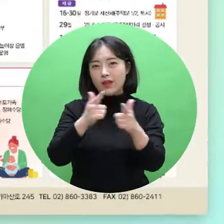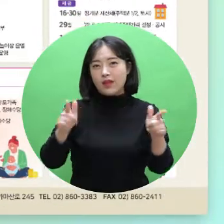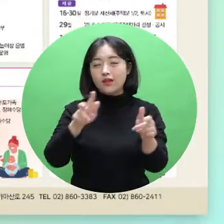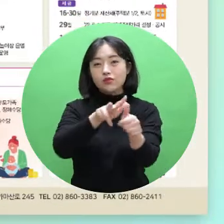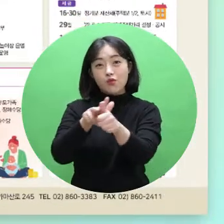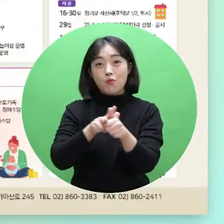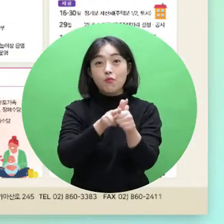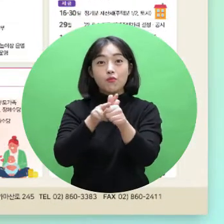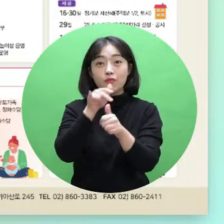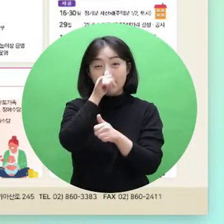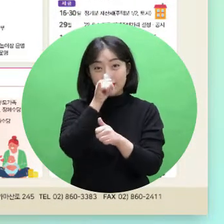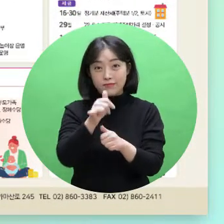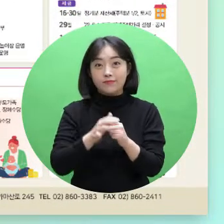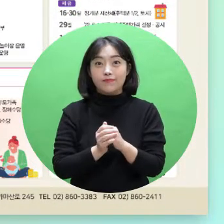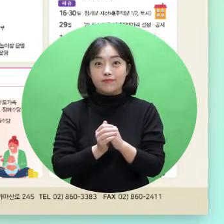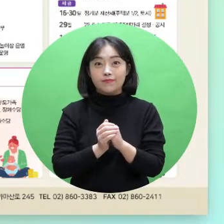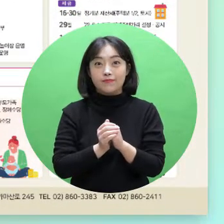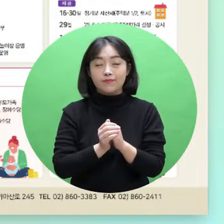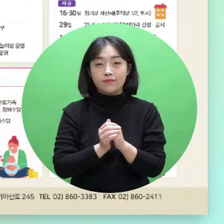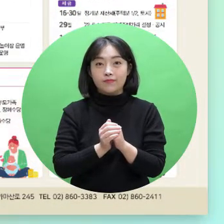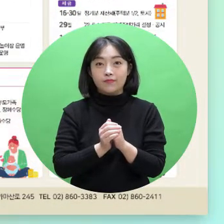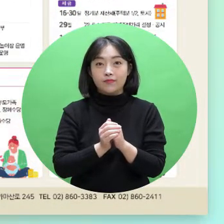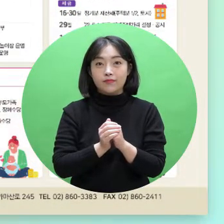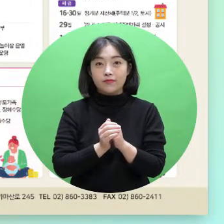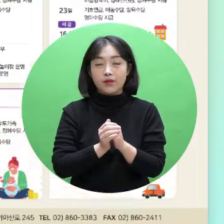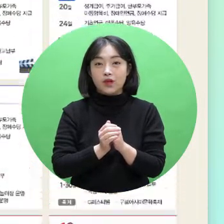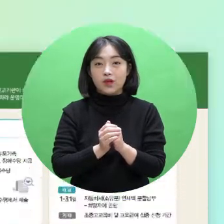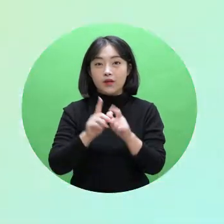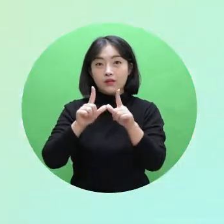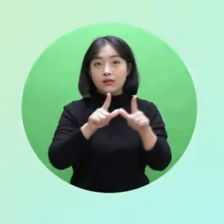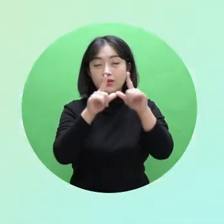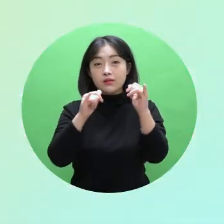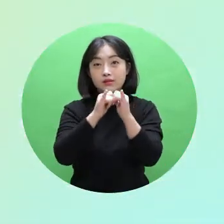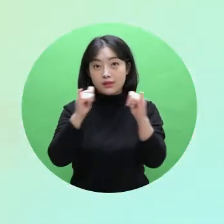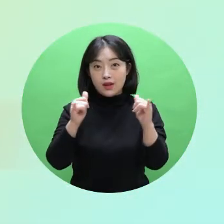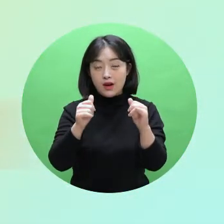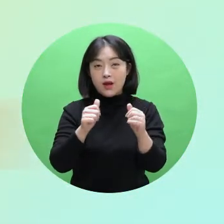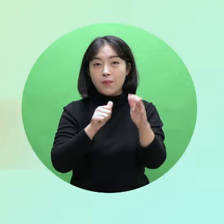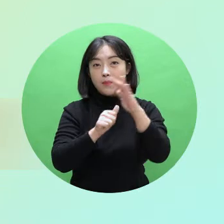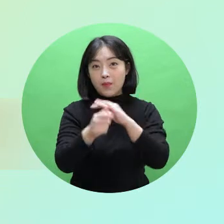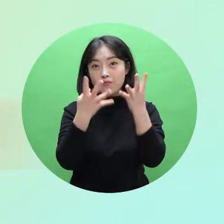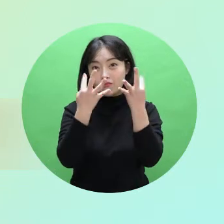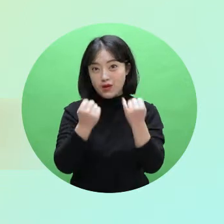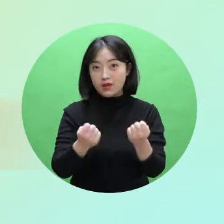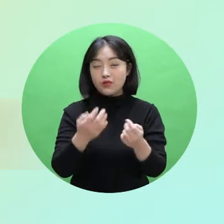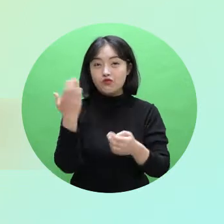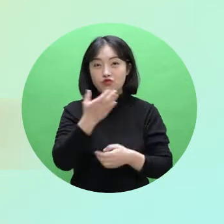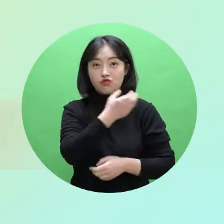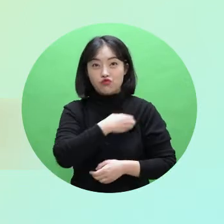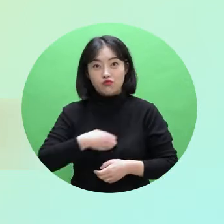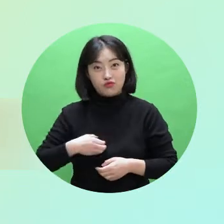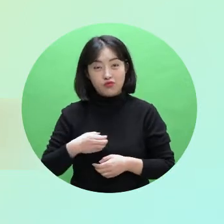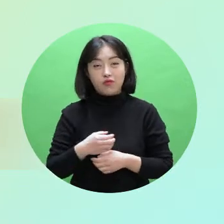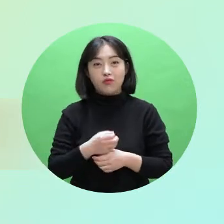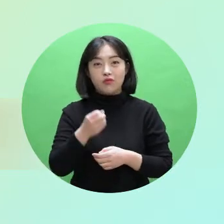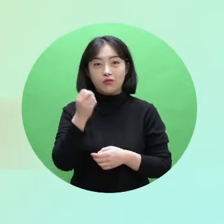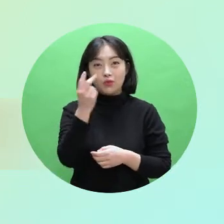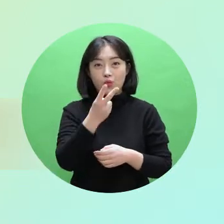다양한 분야의 정보가 수록되어 있는데요. 주민들의 방문이 많은 구청 민원실,